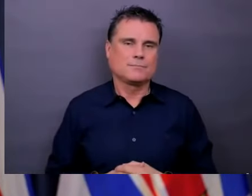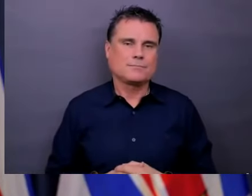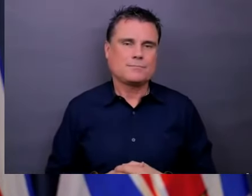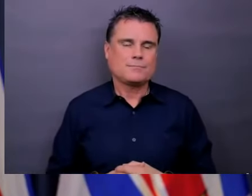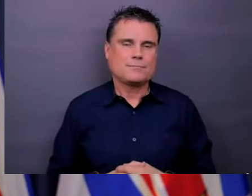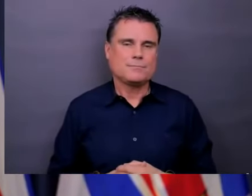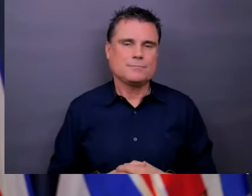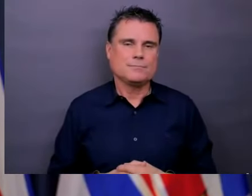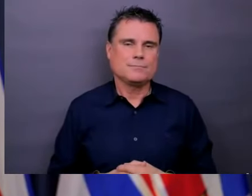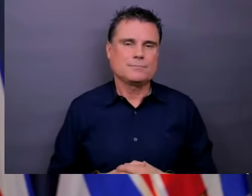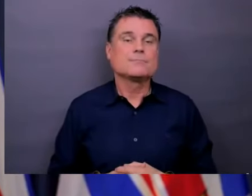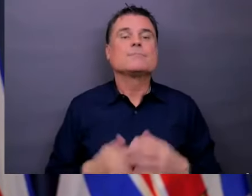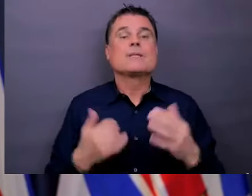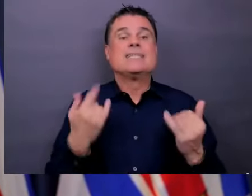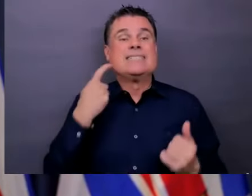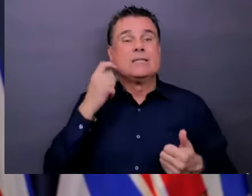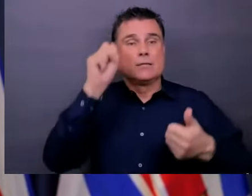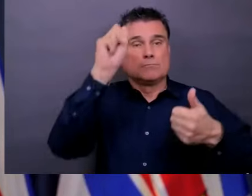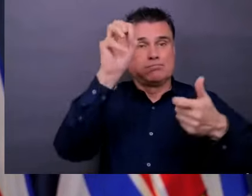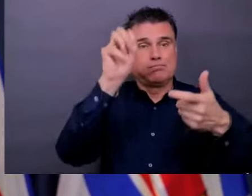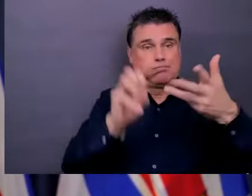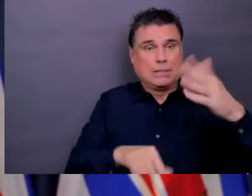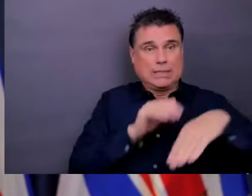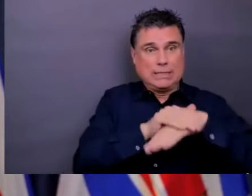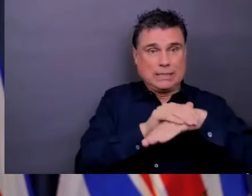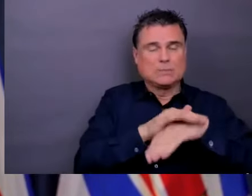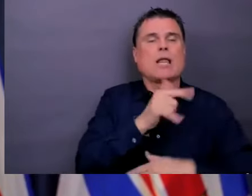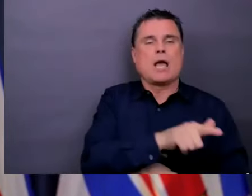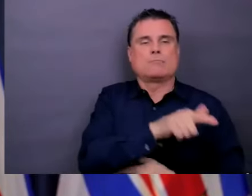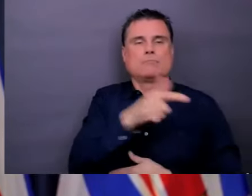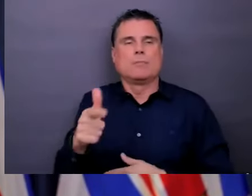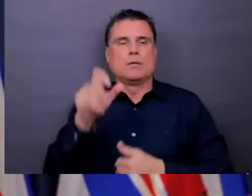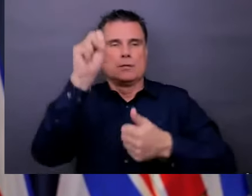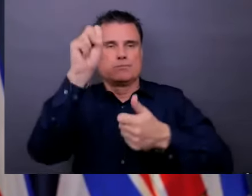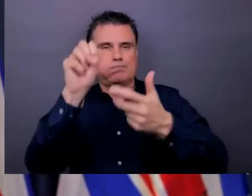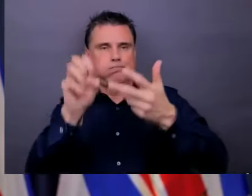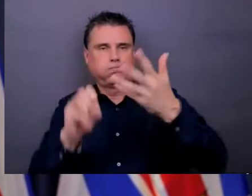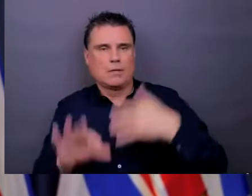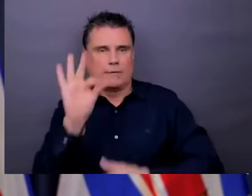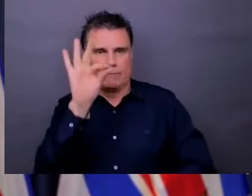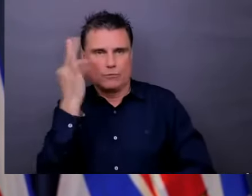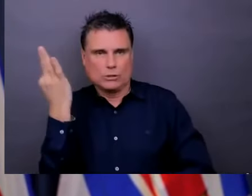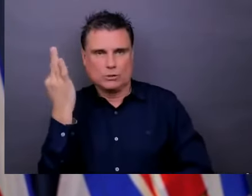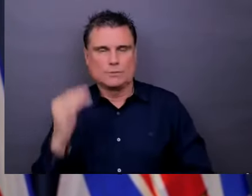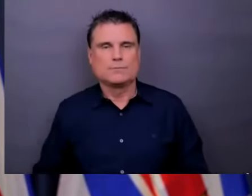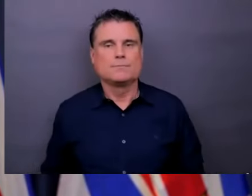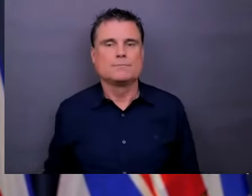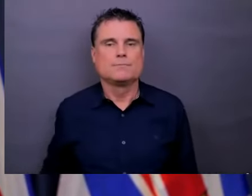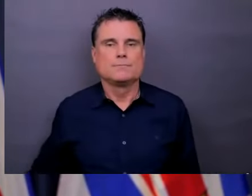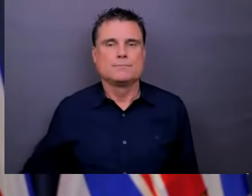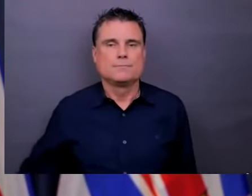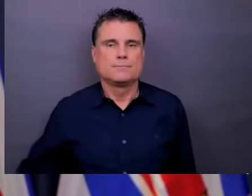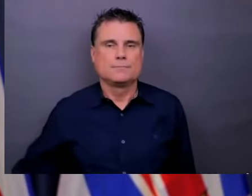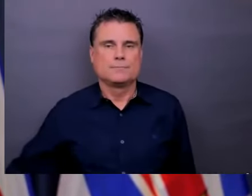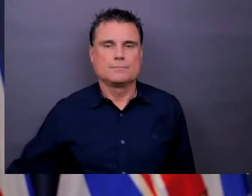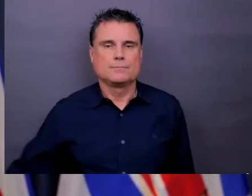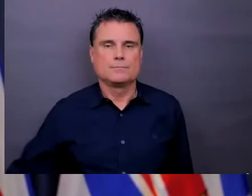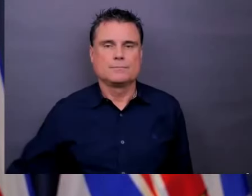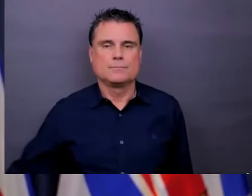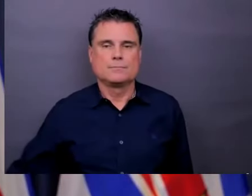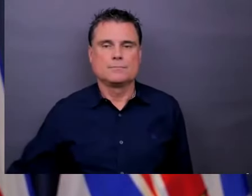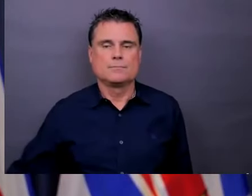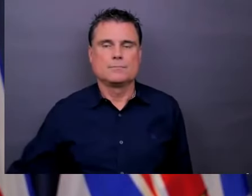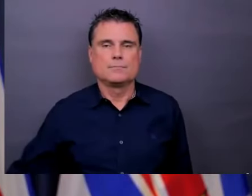aux familles et aux amis des 1314 personnes décédées du COVID-19 et à tous ceux qui ont perdu des